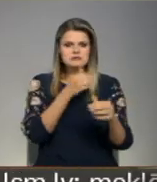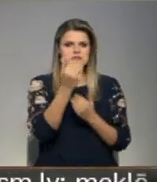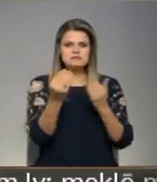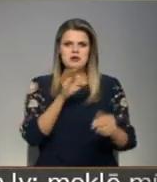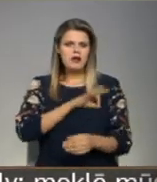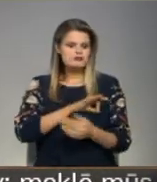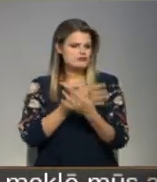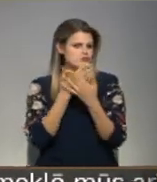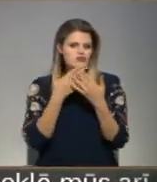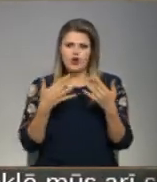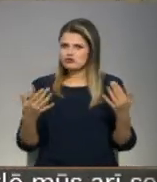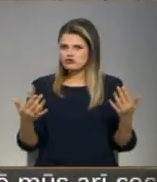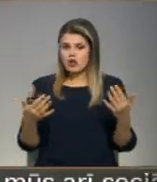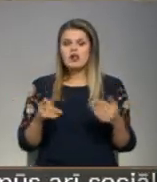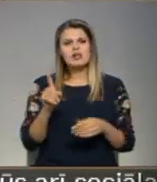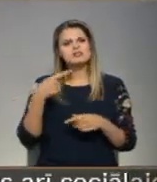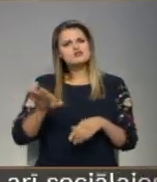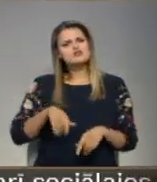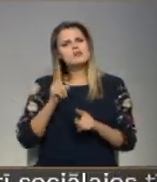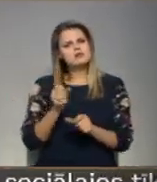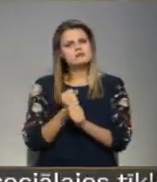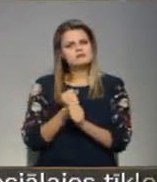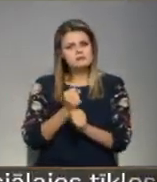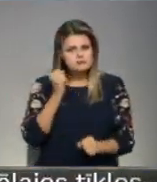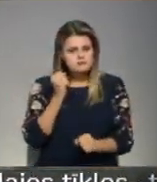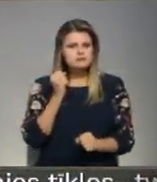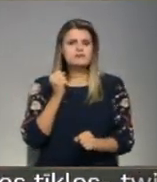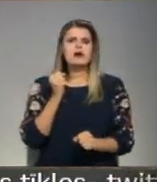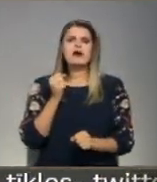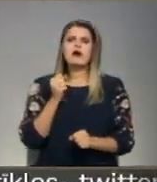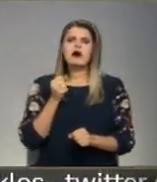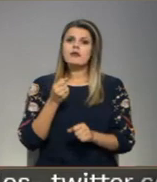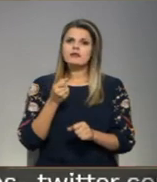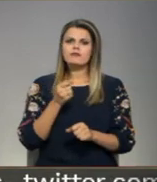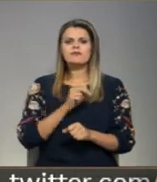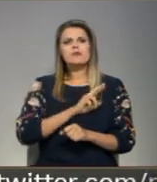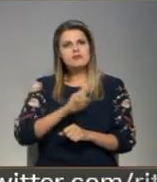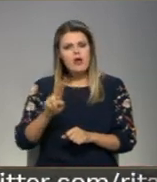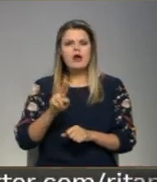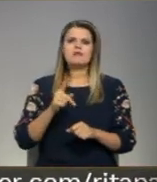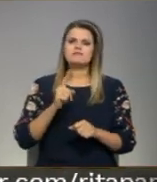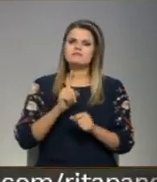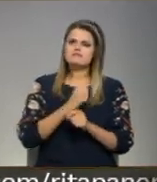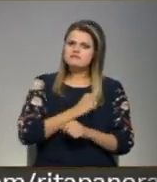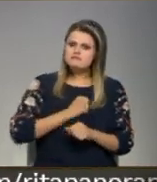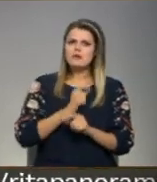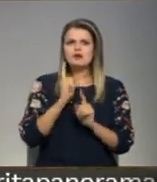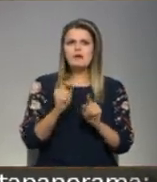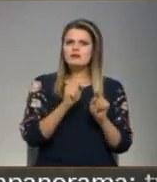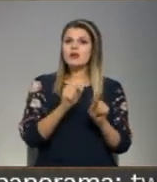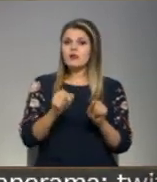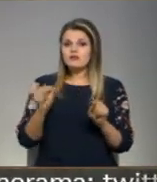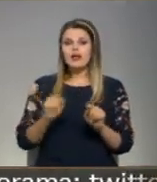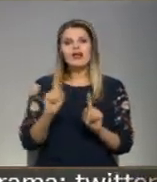savs raksturs. Ir suņi, ar kuriem ir jābūt stingram, kad tu ne, tā nebūs, darīsim mēs tagad to un